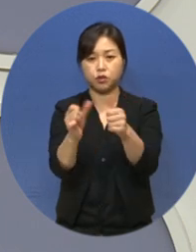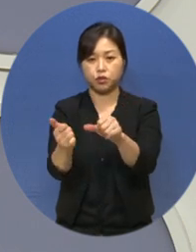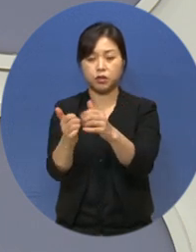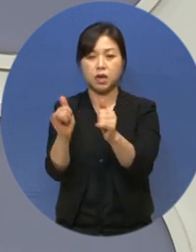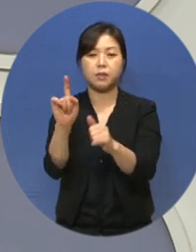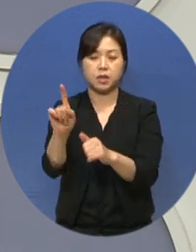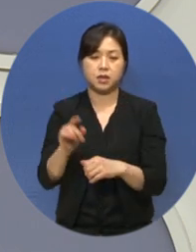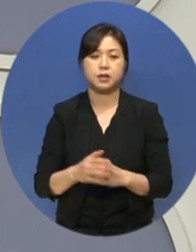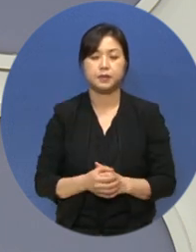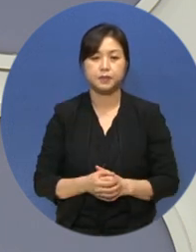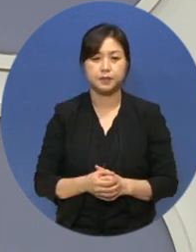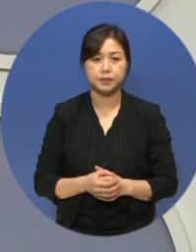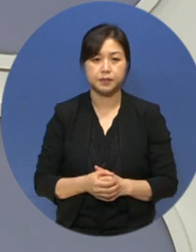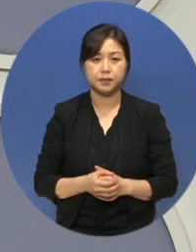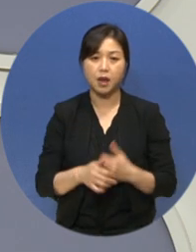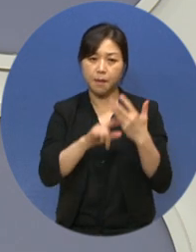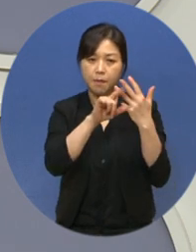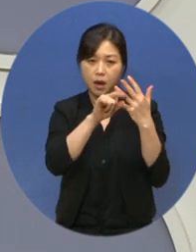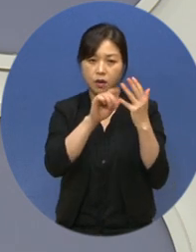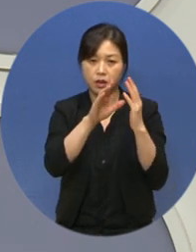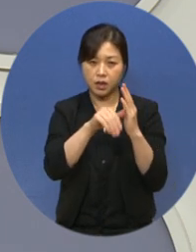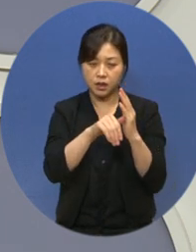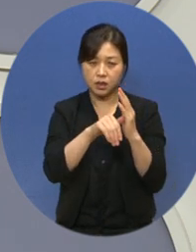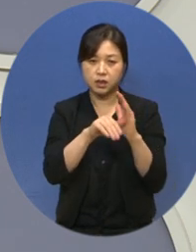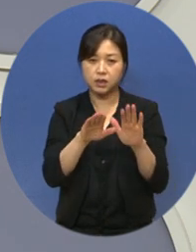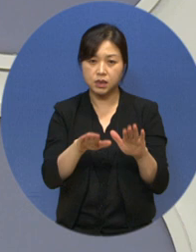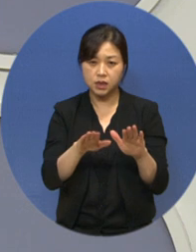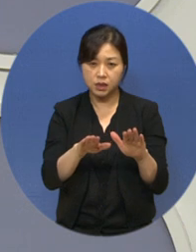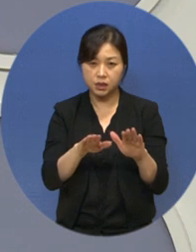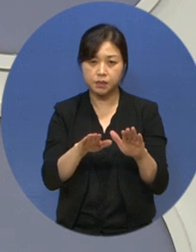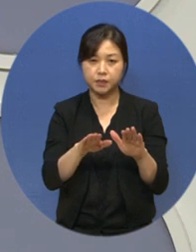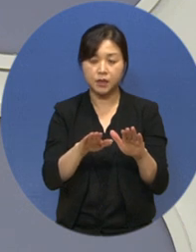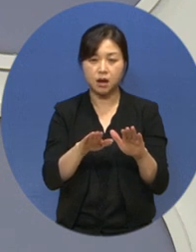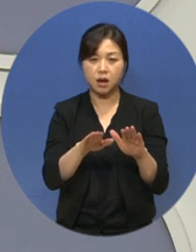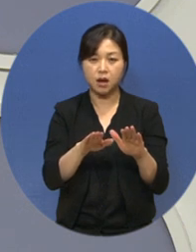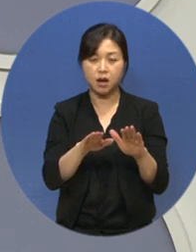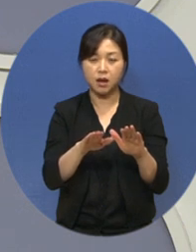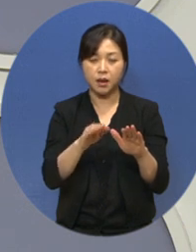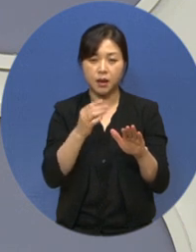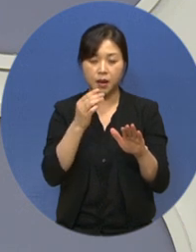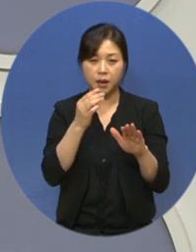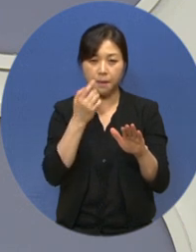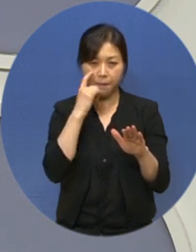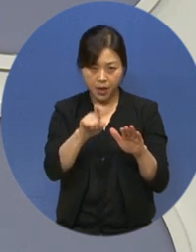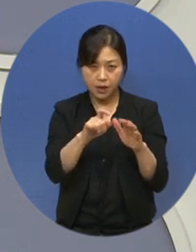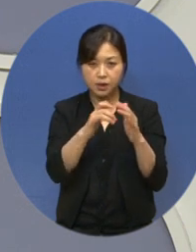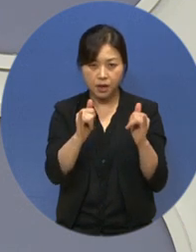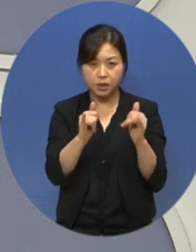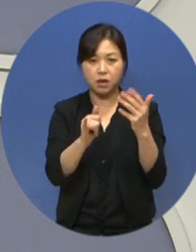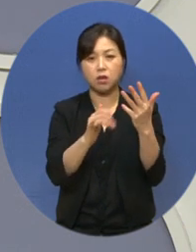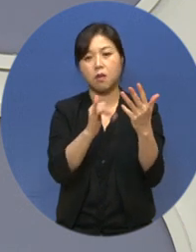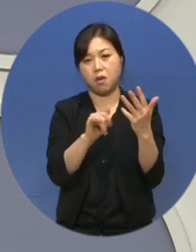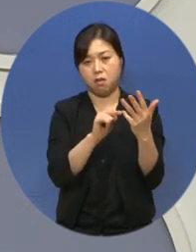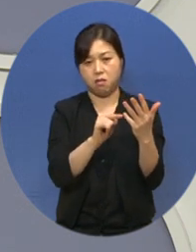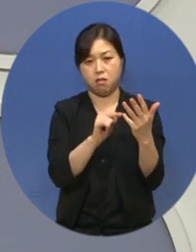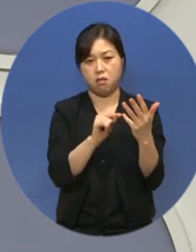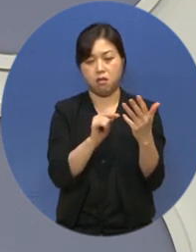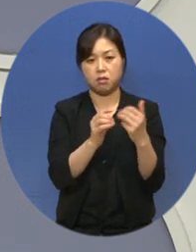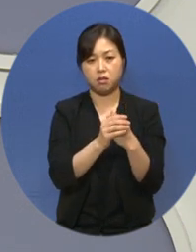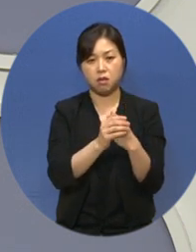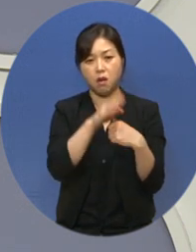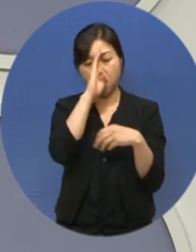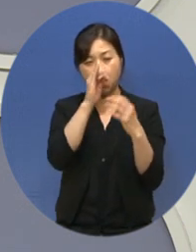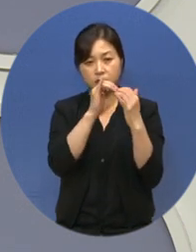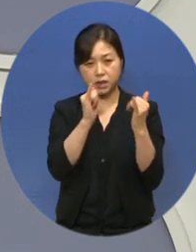한명인데 8월 들어서는 1 8명 정도가 발생되고 그래서 이 정도 이 환자 발생시